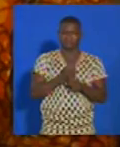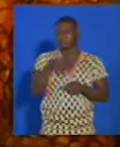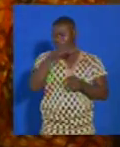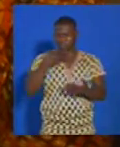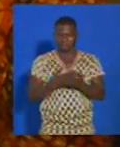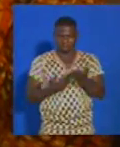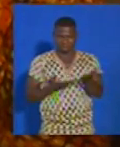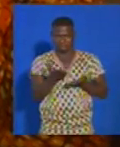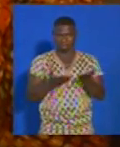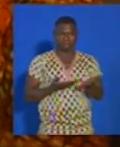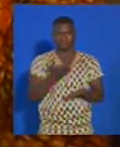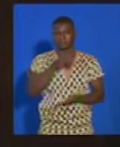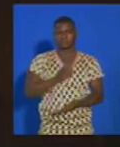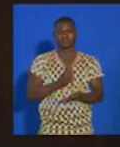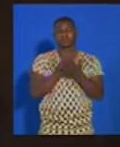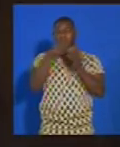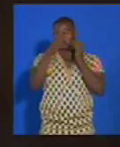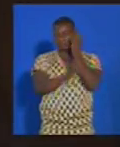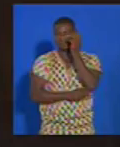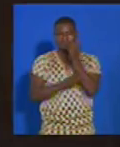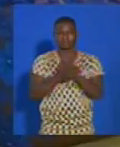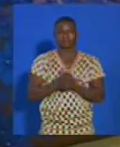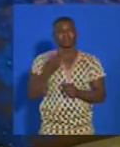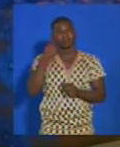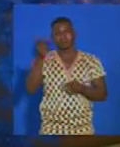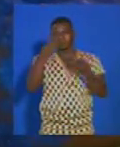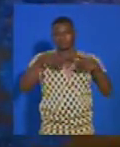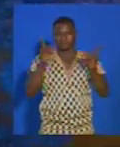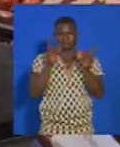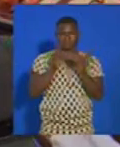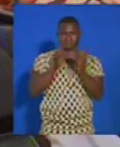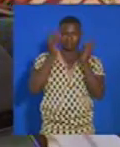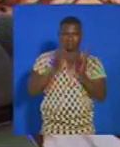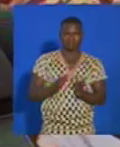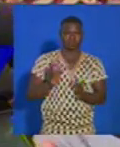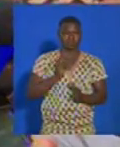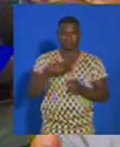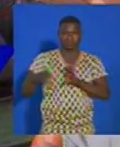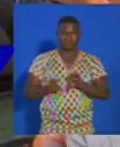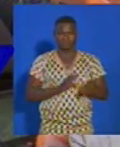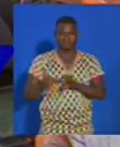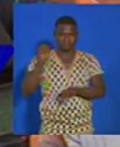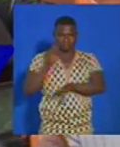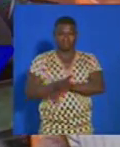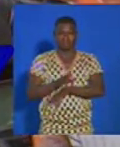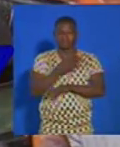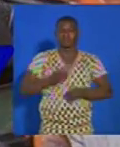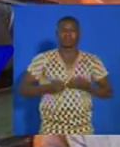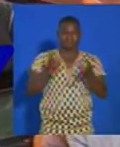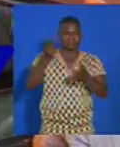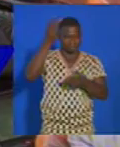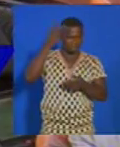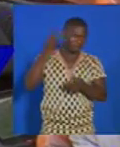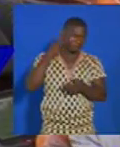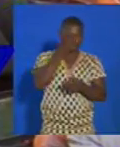des populations. À l'égard des nouveaux, des promus, des lauréats, nous avons fait suite aux conseils donnés par leurs parrains